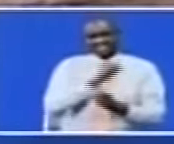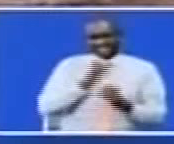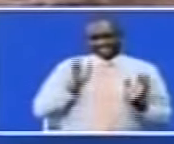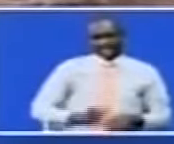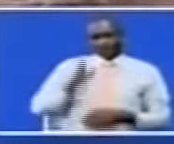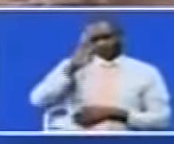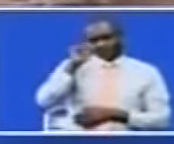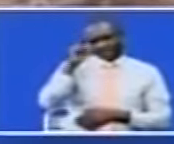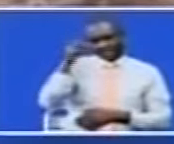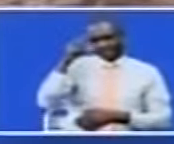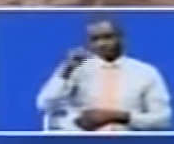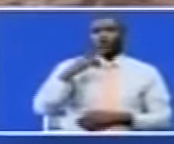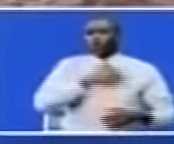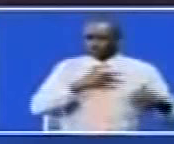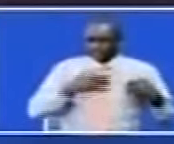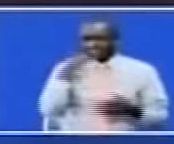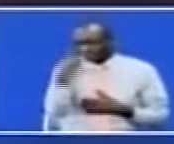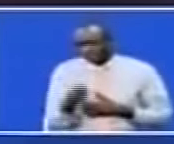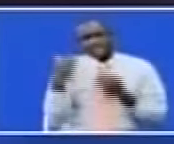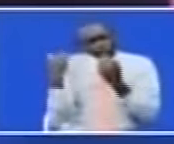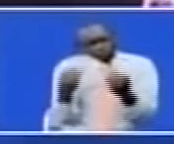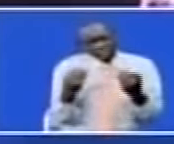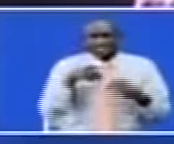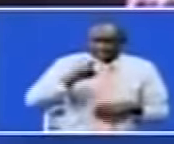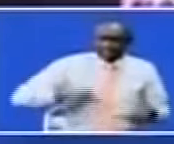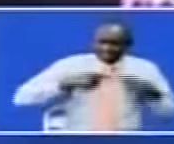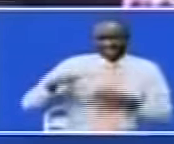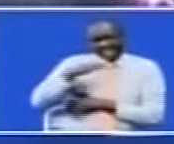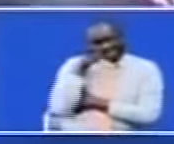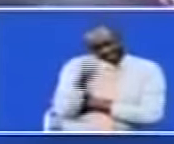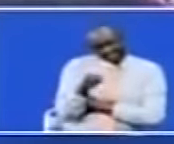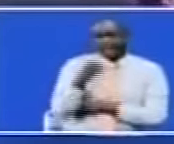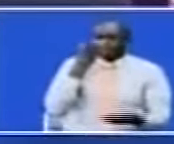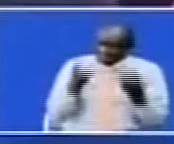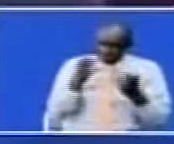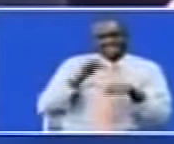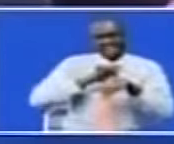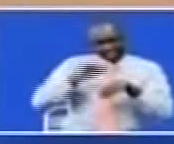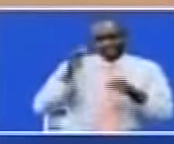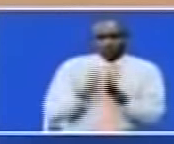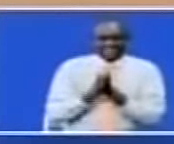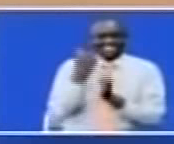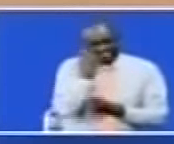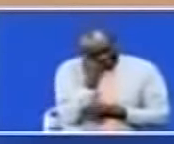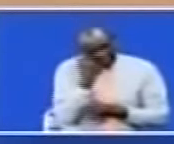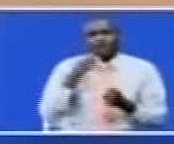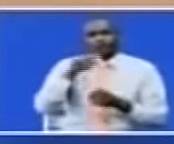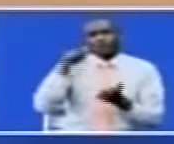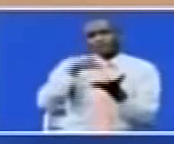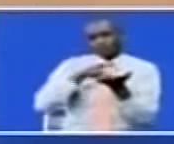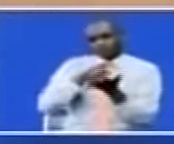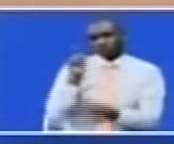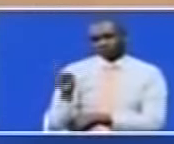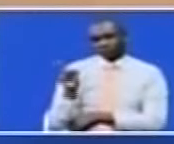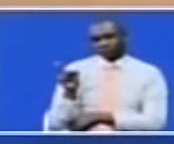Gideon Moi is now concerned that children living in the area may have been infected with diseases arising